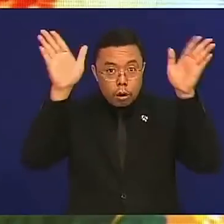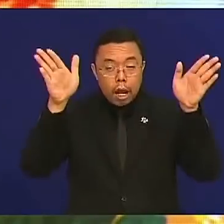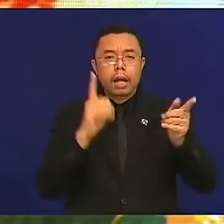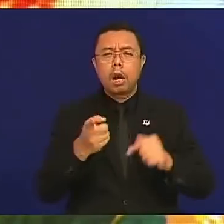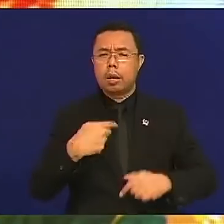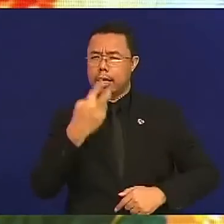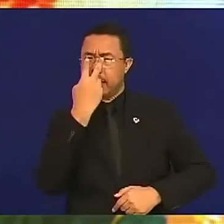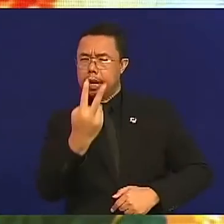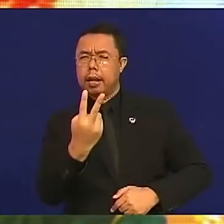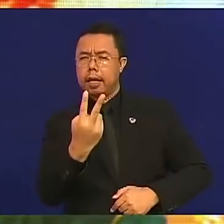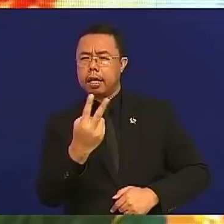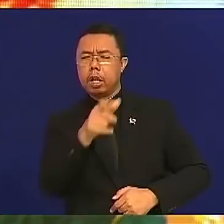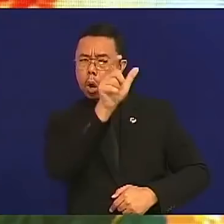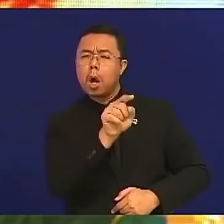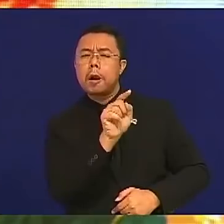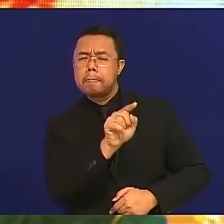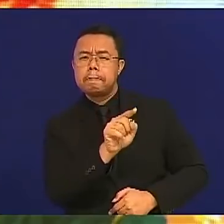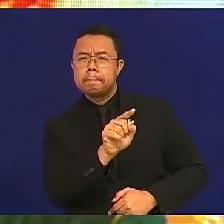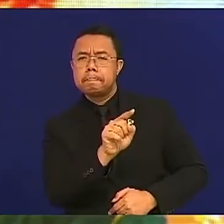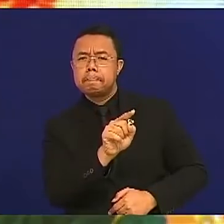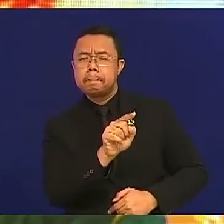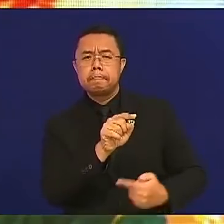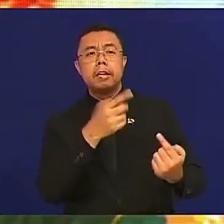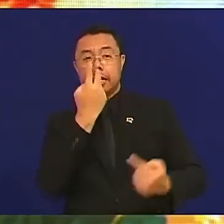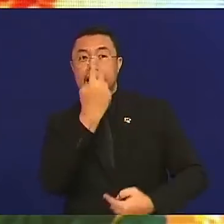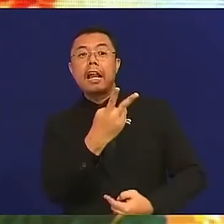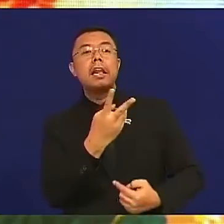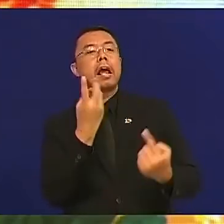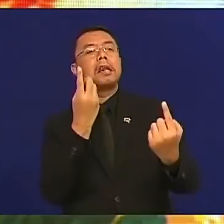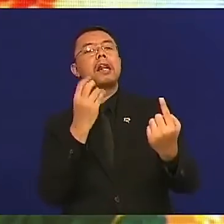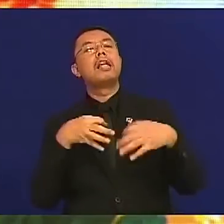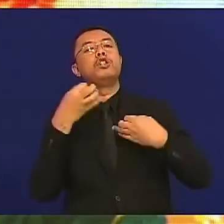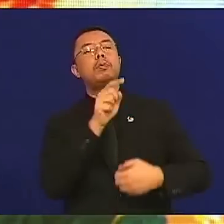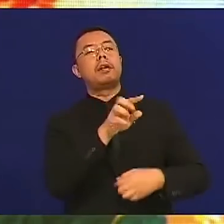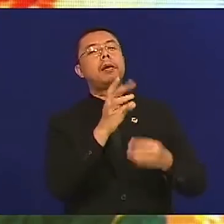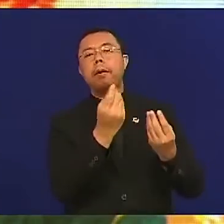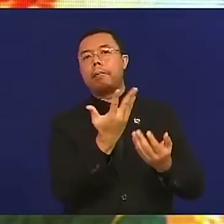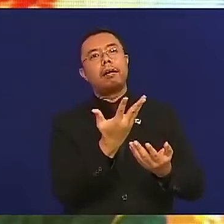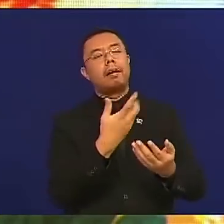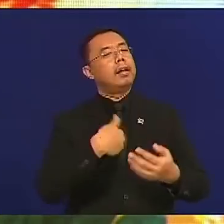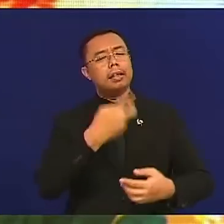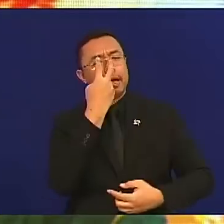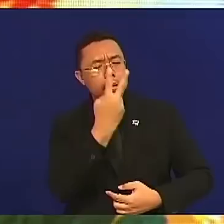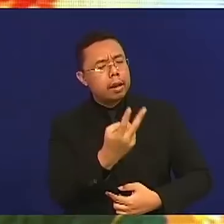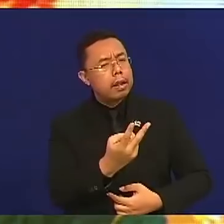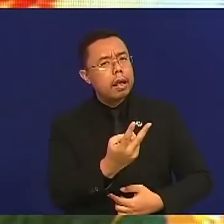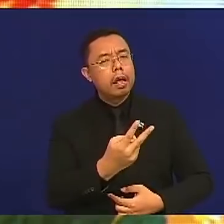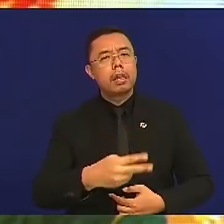kita lihat seseorang, kita lihat nilai jiwanya. Kita